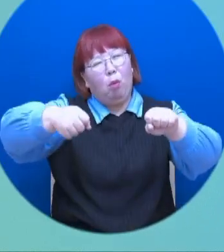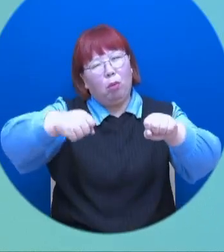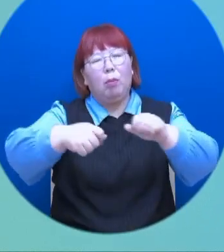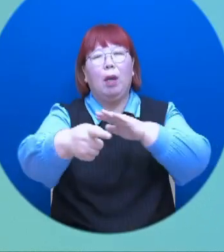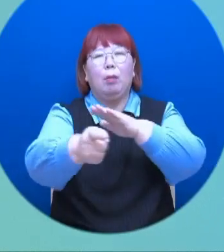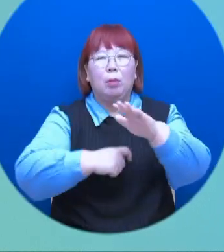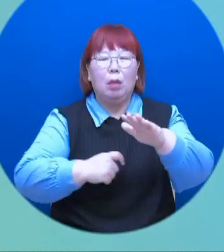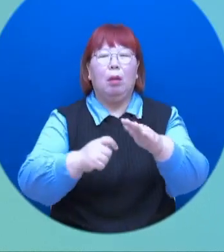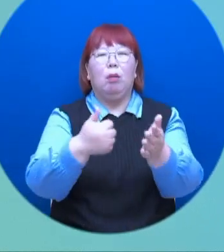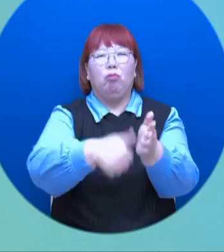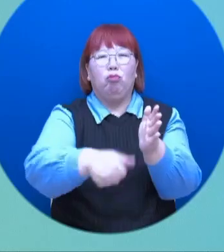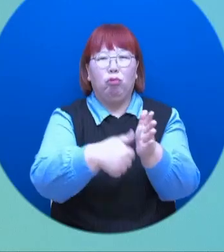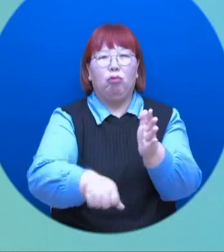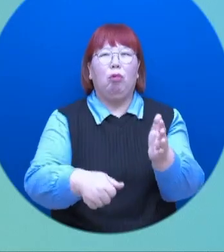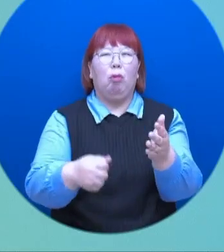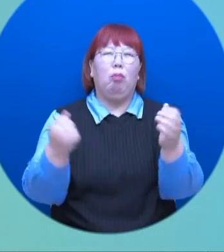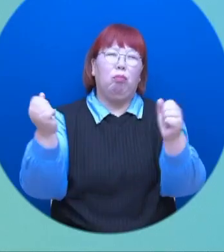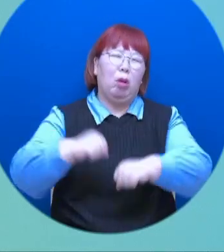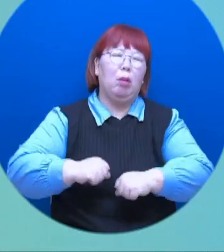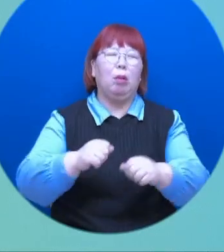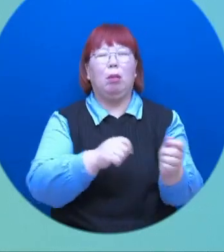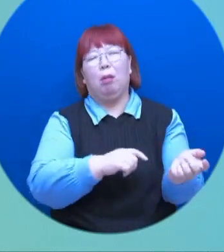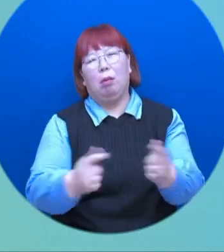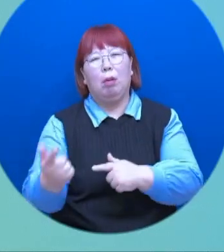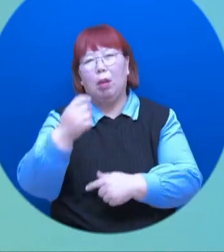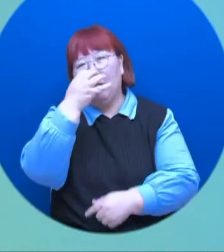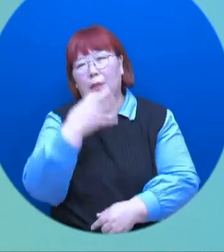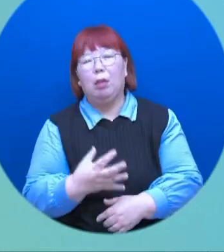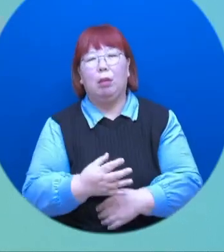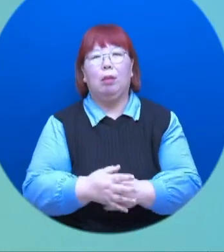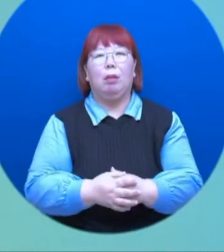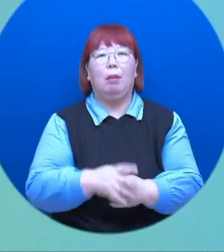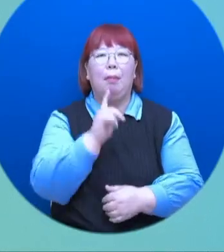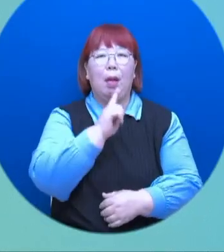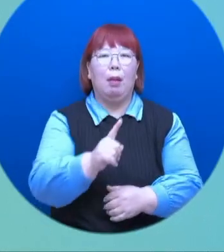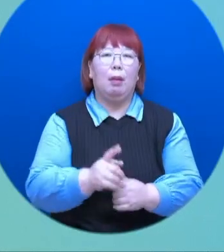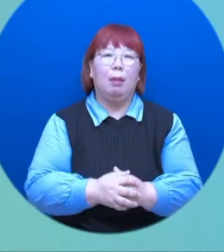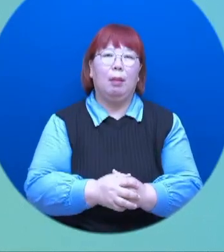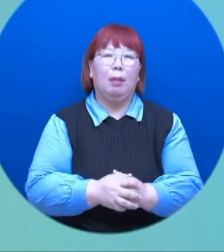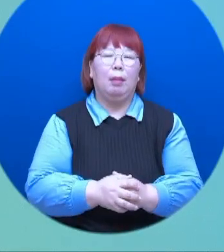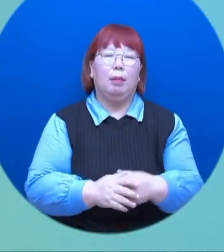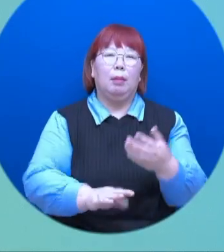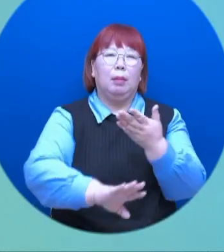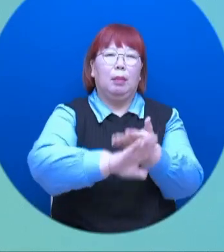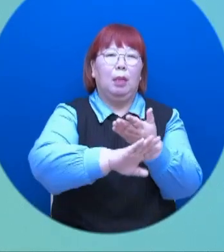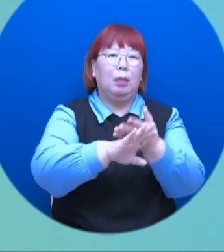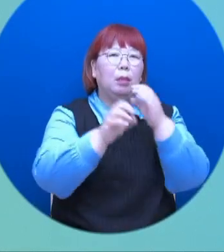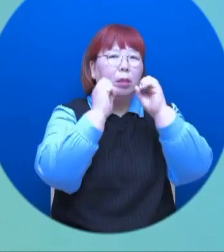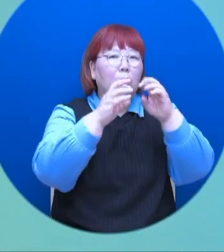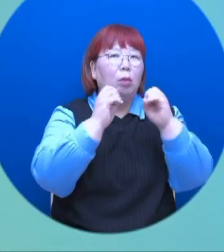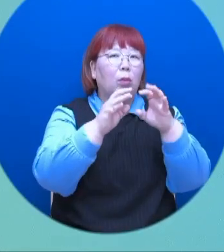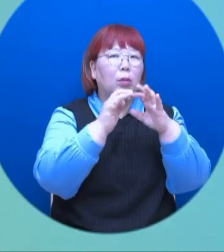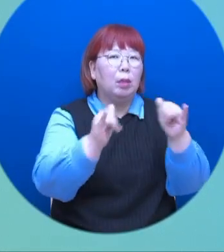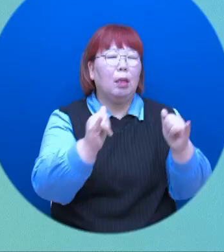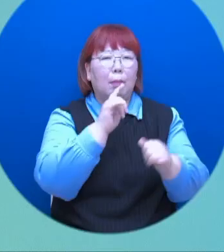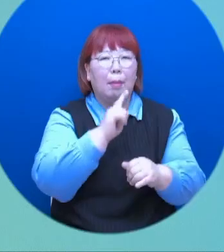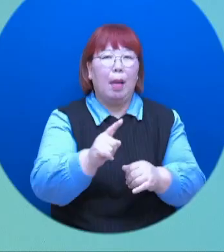기물이 파손되고 너무 힘들다는 거예요. 그리하여 다른 선교사님이 말했어요.